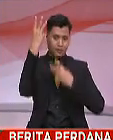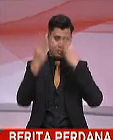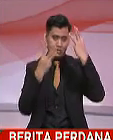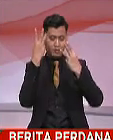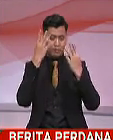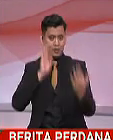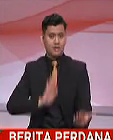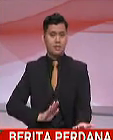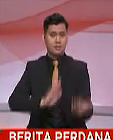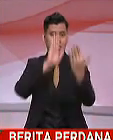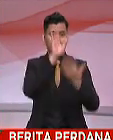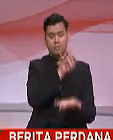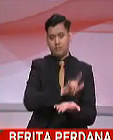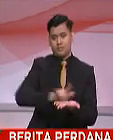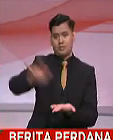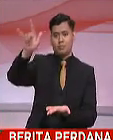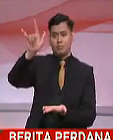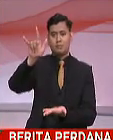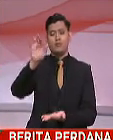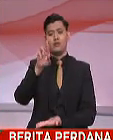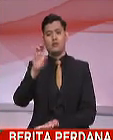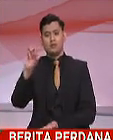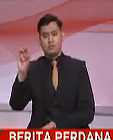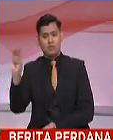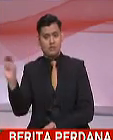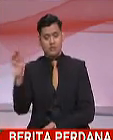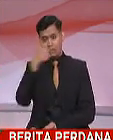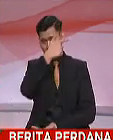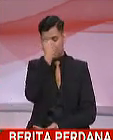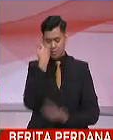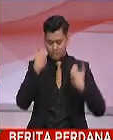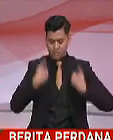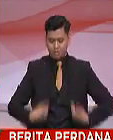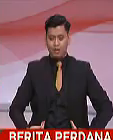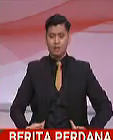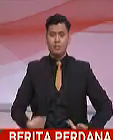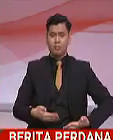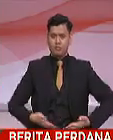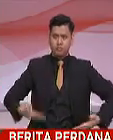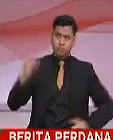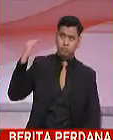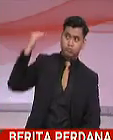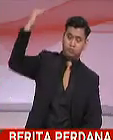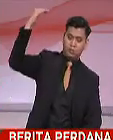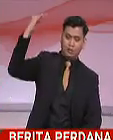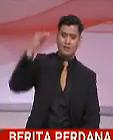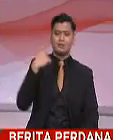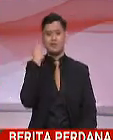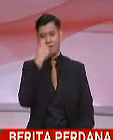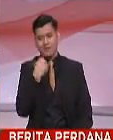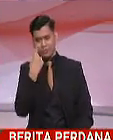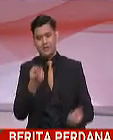sana disebabkan diorang badan besar ke apa ke. So bagi saya, siapa datang saya langgar je